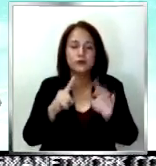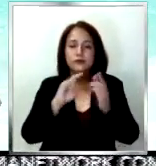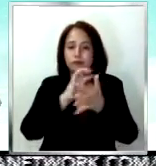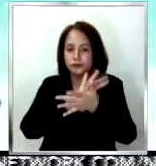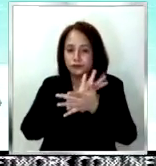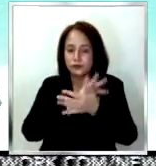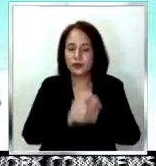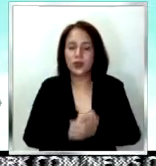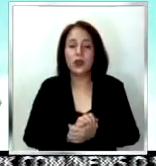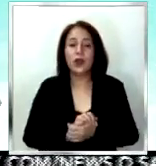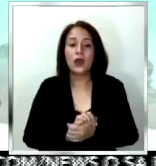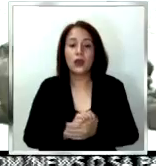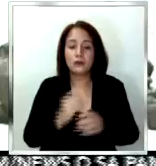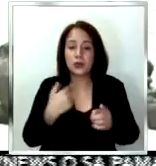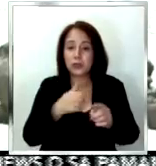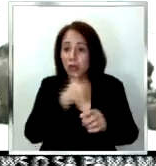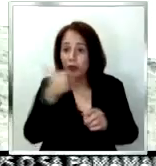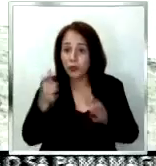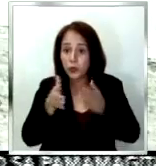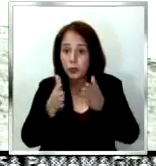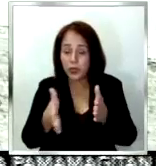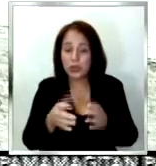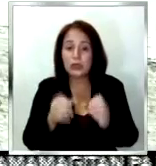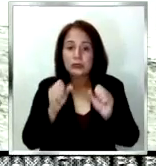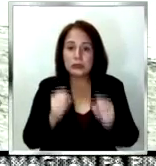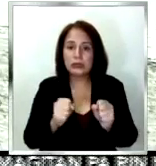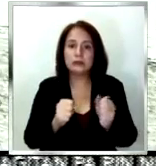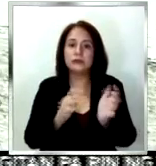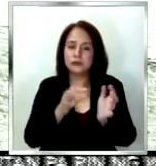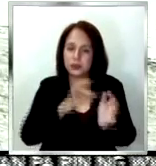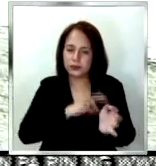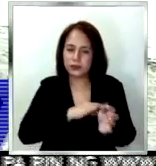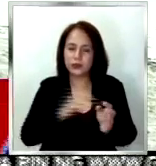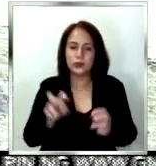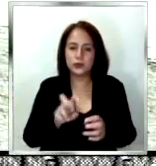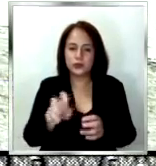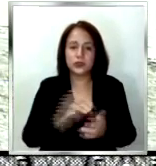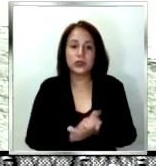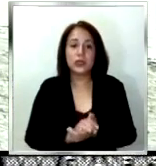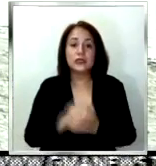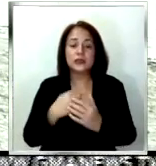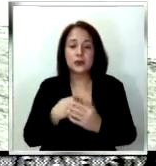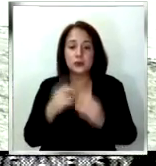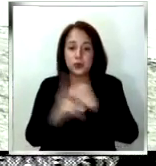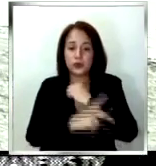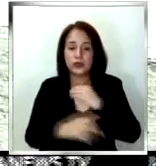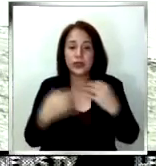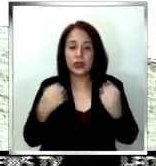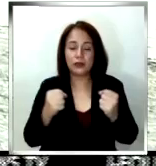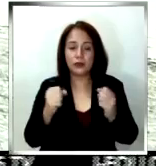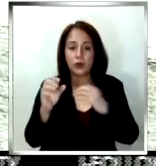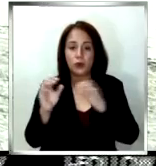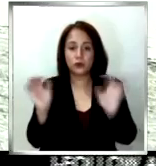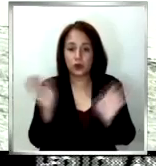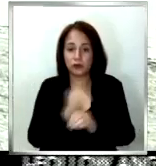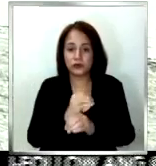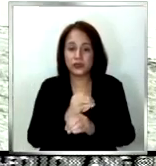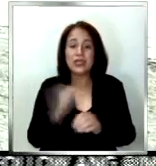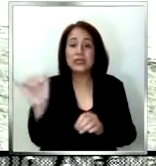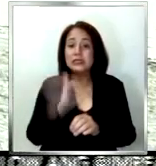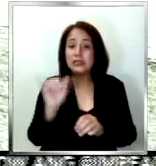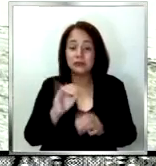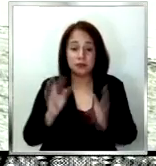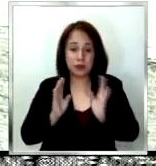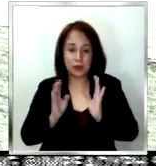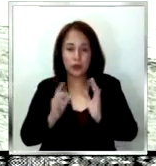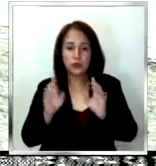alternatibo, makabubuti raw ito sa turismo. Ayon sa Provincial Health Office na Aklan, gaya ng Baguio City, bukas sila na magamit ng mga papasok